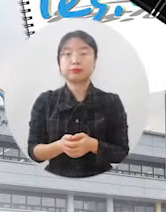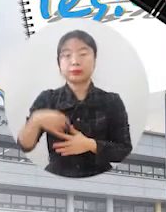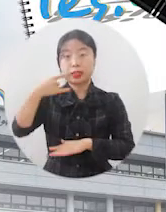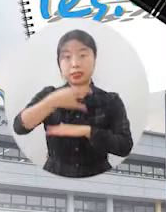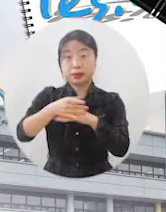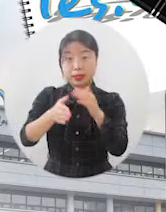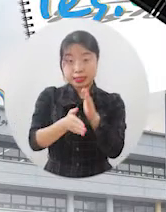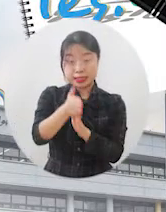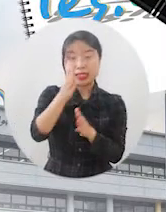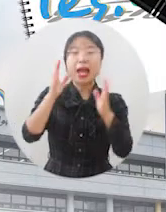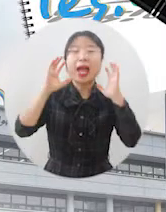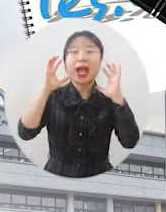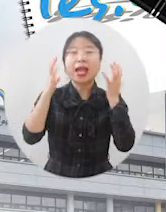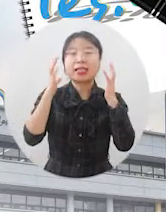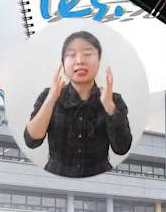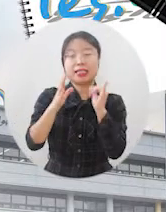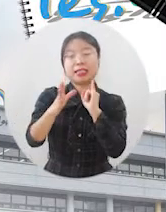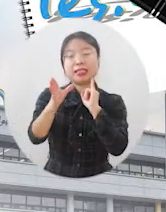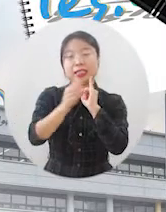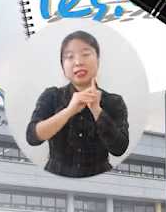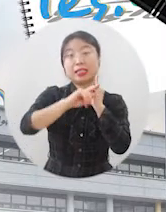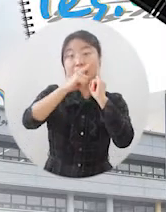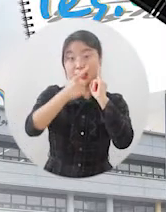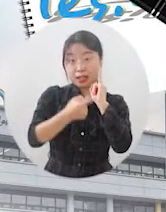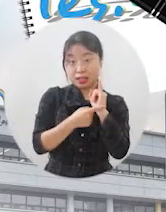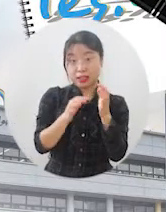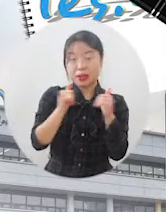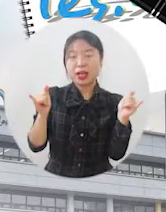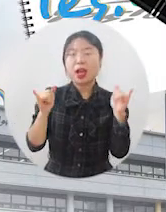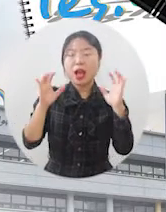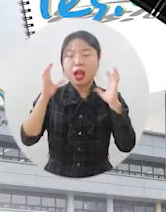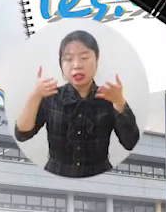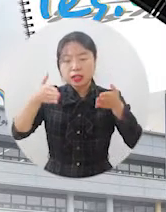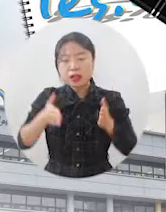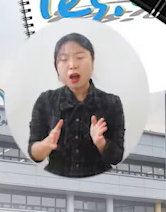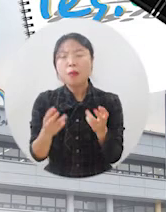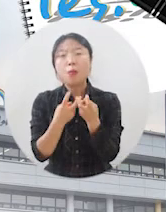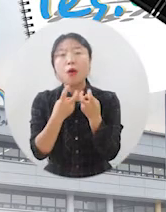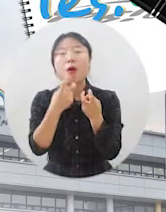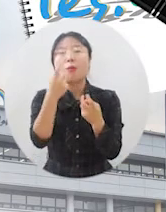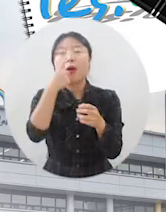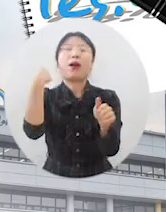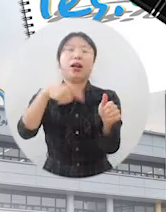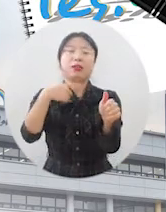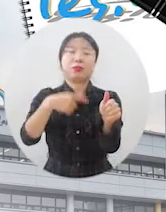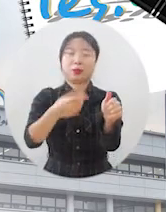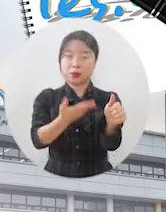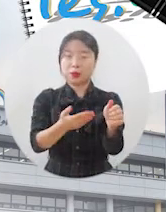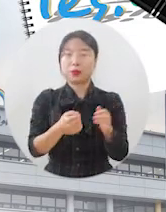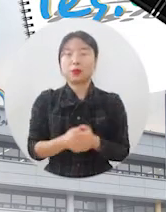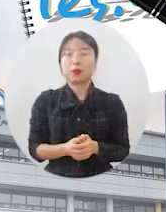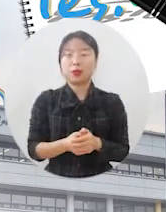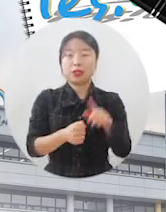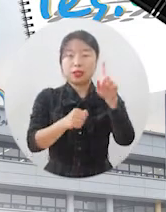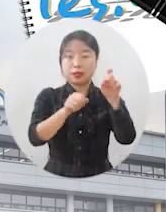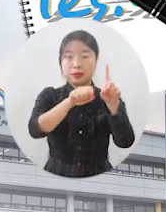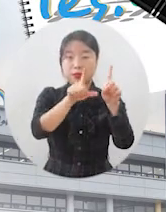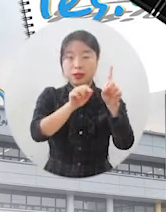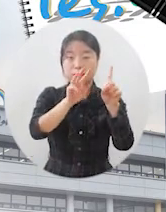의왕시에서 임산부 출산준비교실 온라인 교육생을 모집합니다. 교육기간은 오는 11월 3일부터